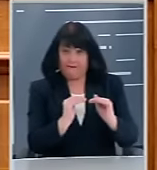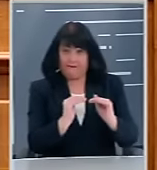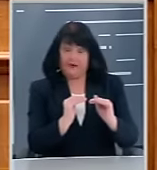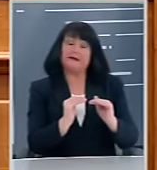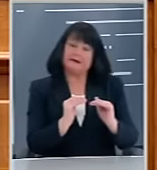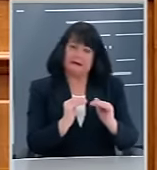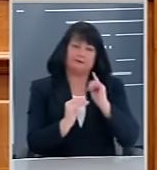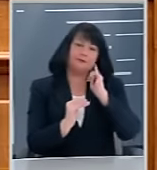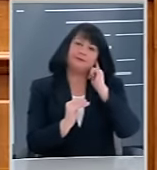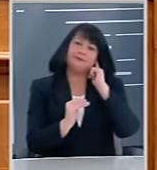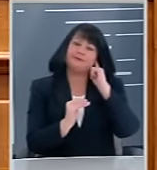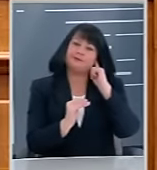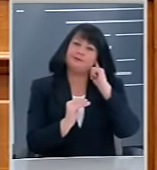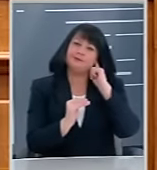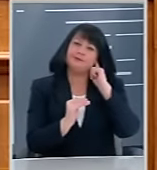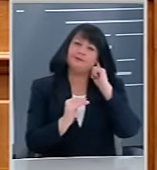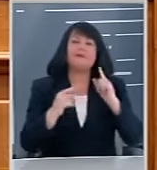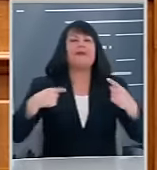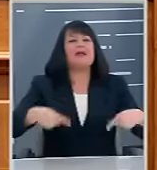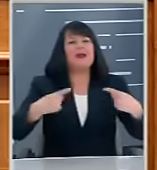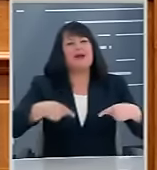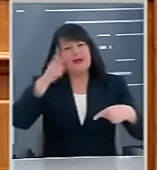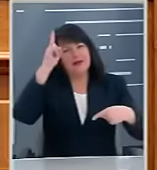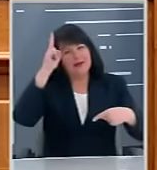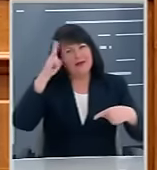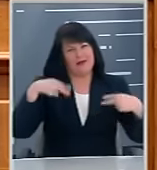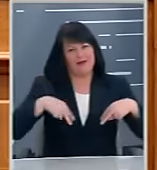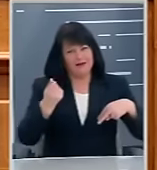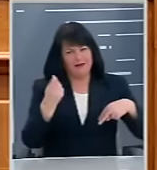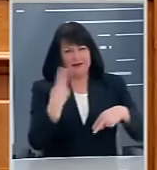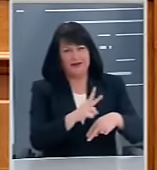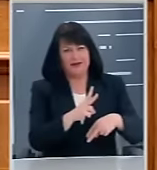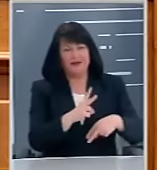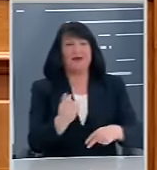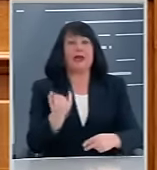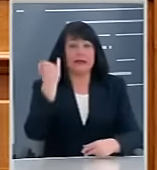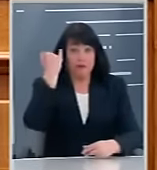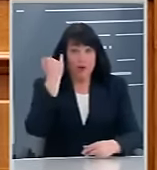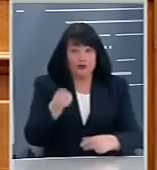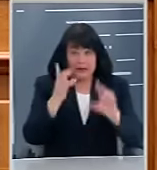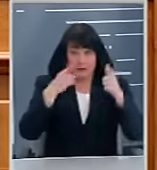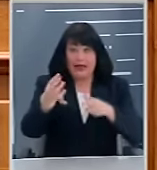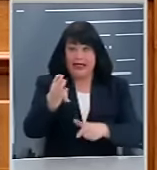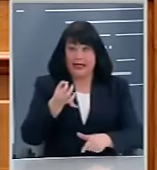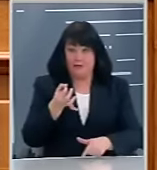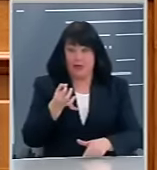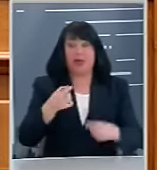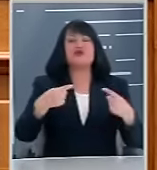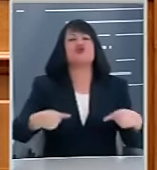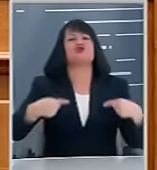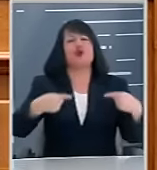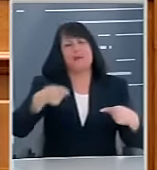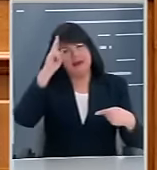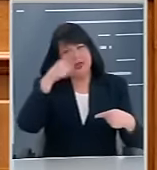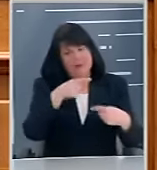άποψη που ο κύριος Βόλφγκαν Σόιμπλε, όπως είπε ο αντιπρόεδρος της Νέας Δημοκρατίας, που θα εφάρμοσε